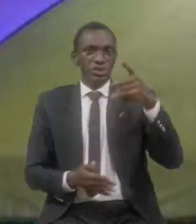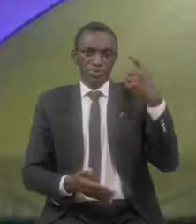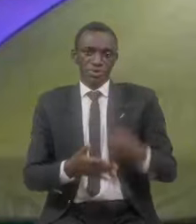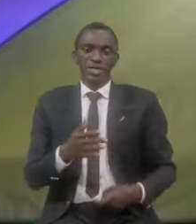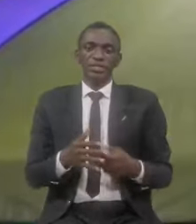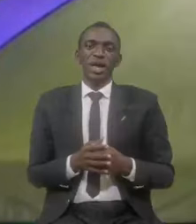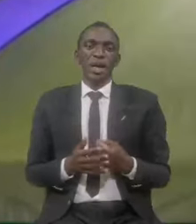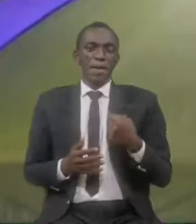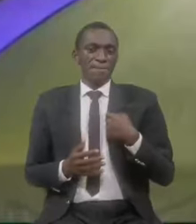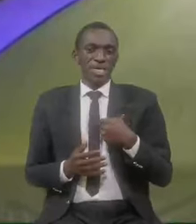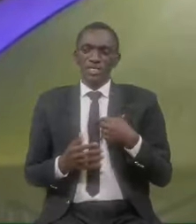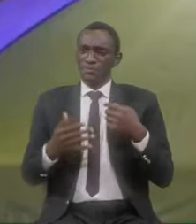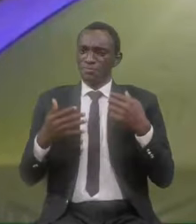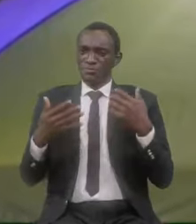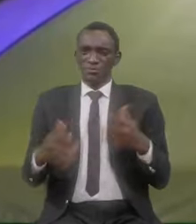J'ai tout pourvu.